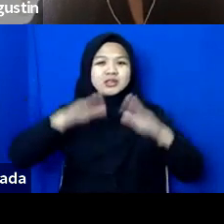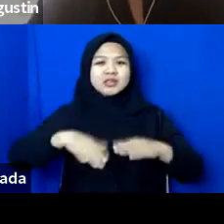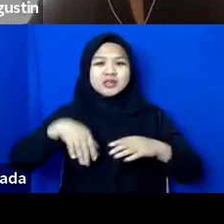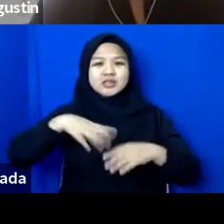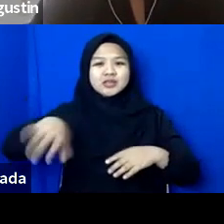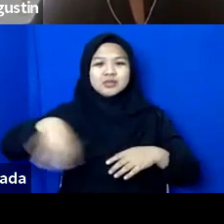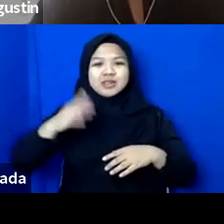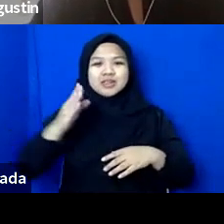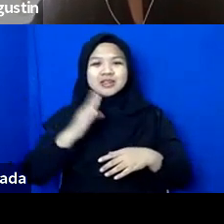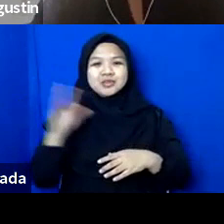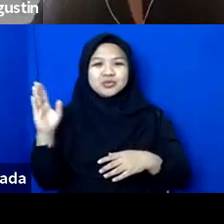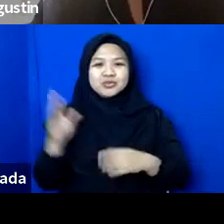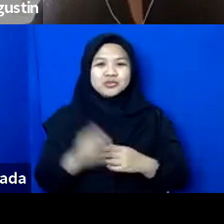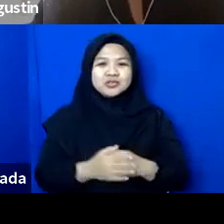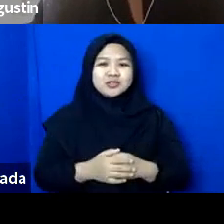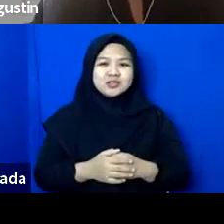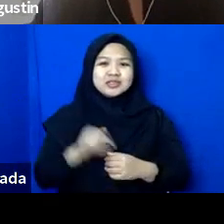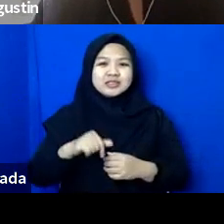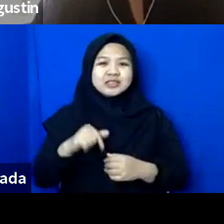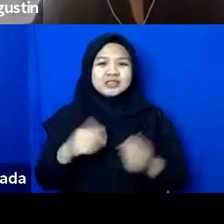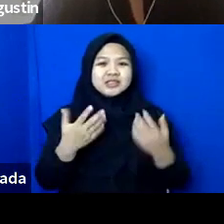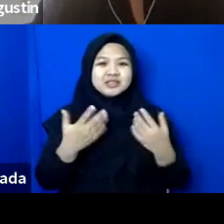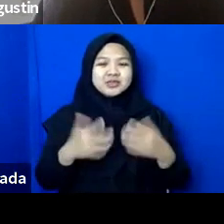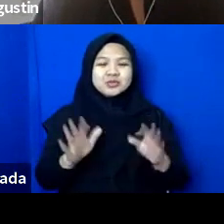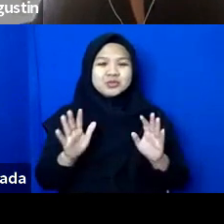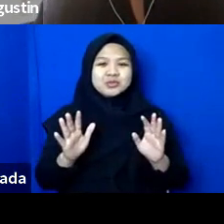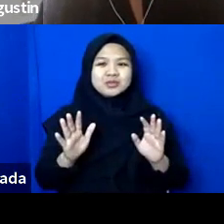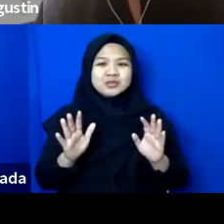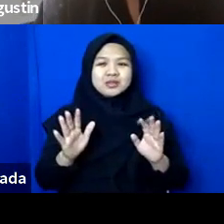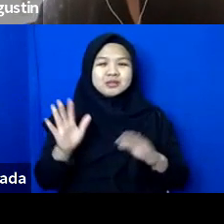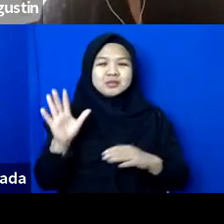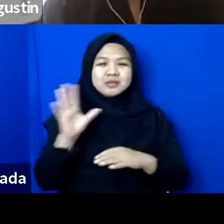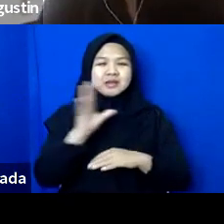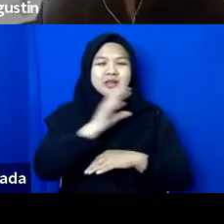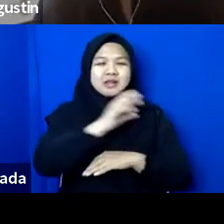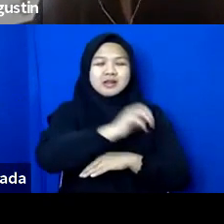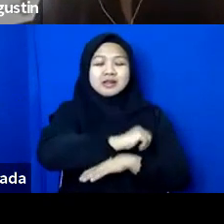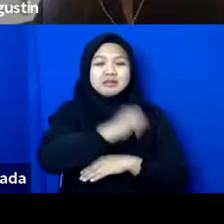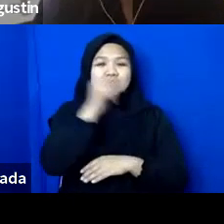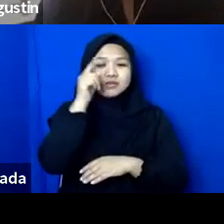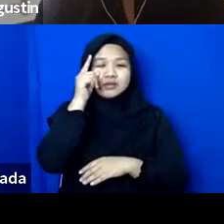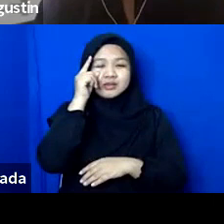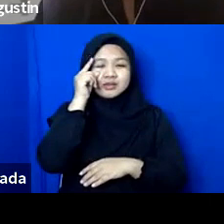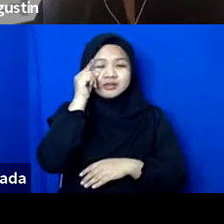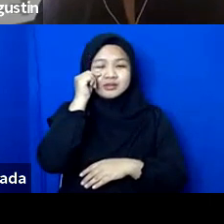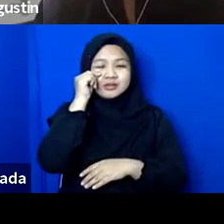dan timur ini sudah cukup larut dan mulai mengantuk